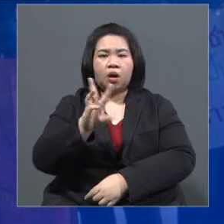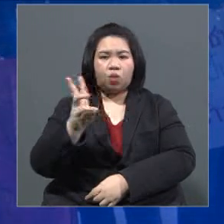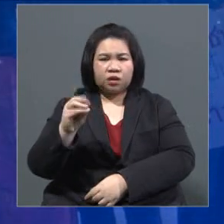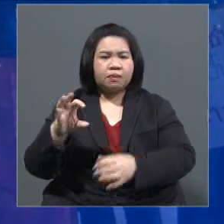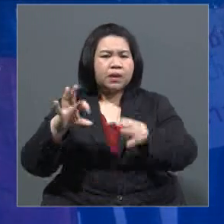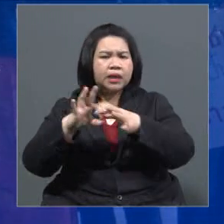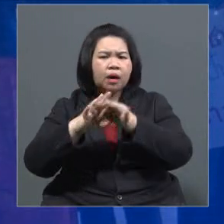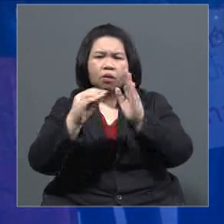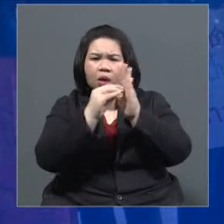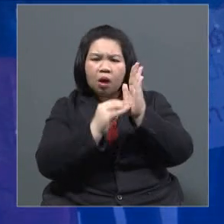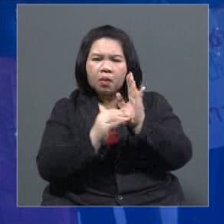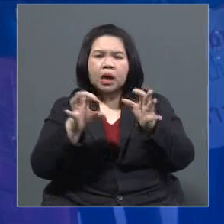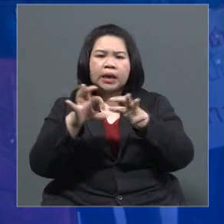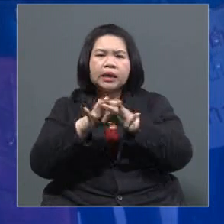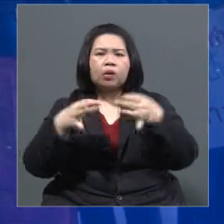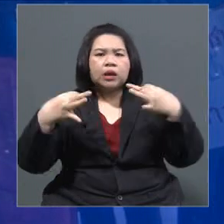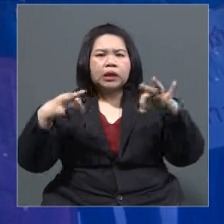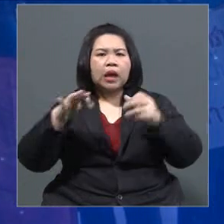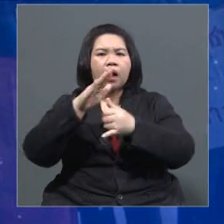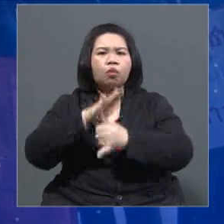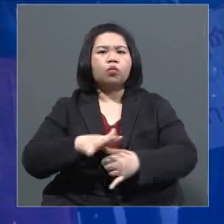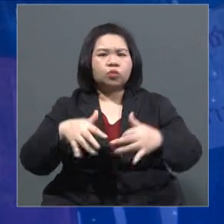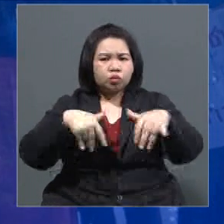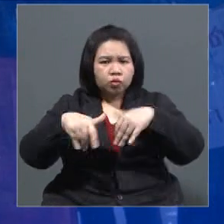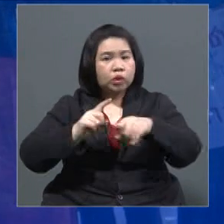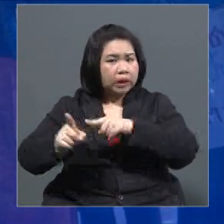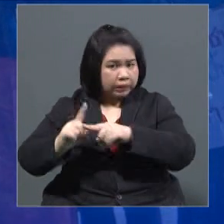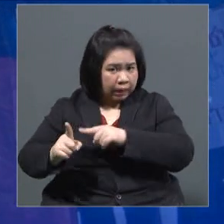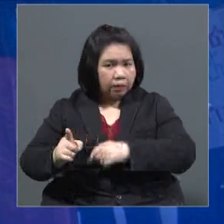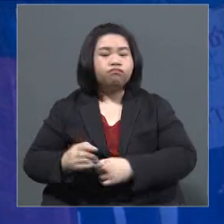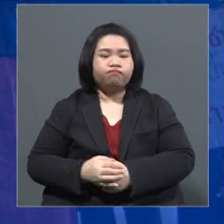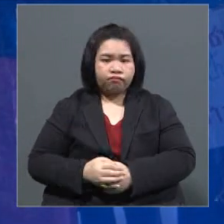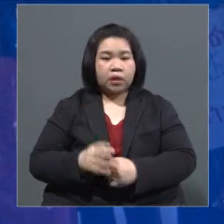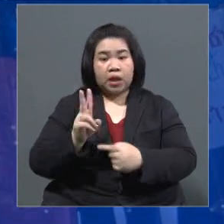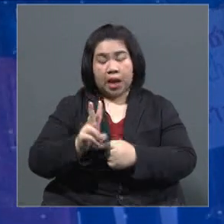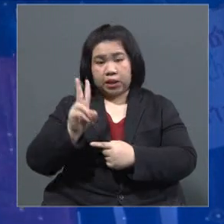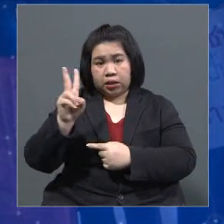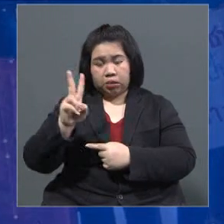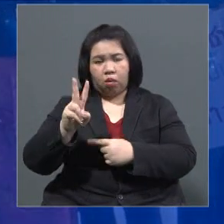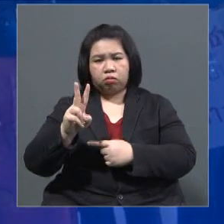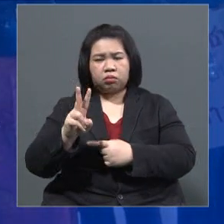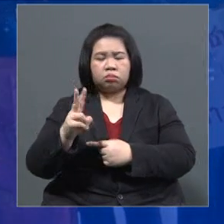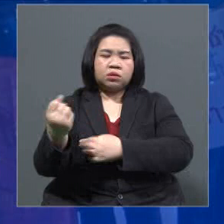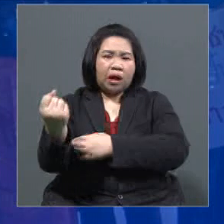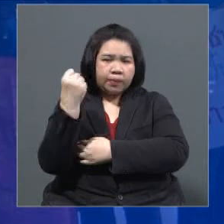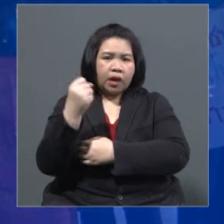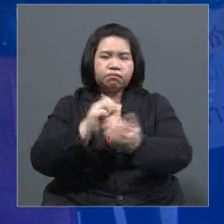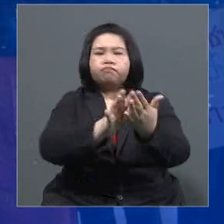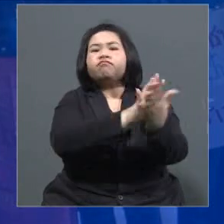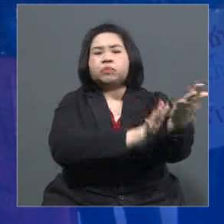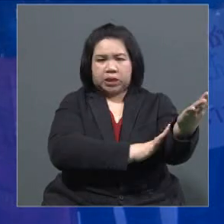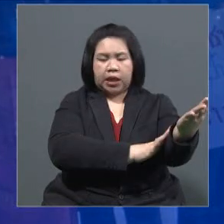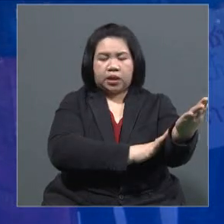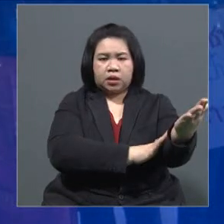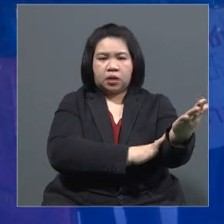บทบัญญัติกระทบต่อสิทธิเสรีภาพของประชาชนในด้านต่างๆการกระจายอำนาจค่ะปฏิรูปการปกครองส่วนท้องถิ่นโดย